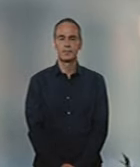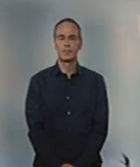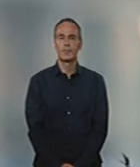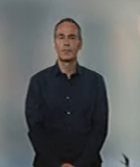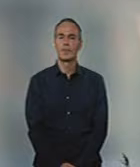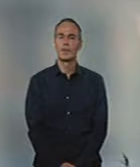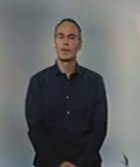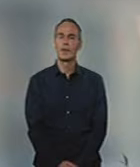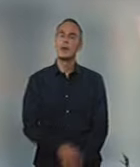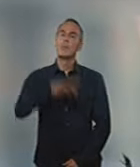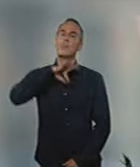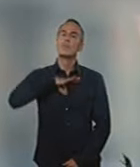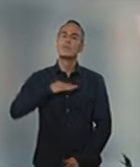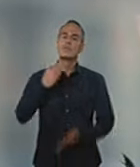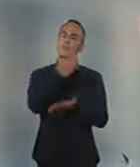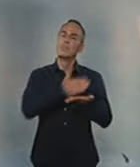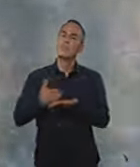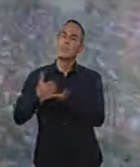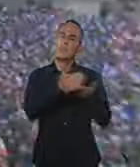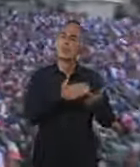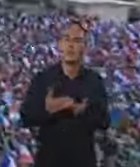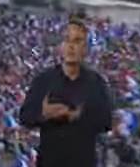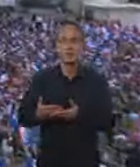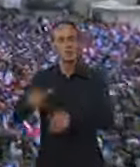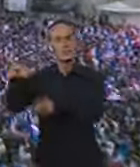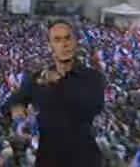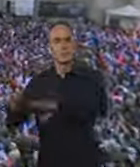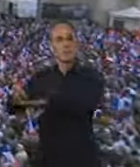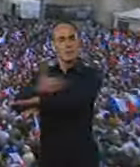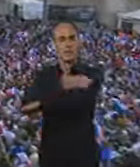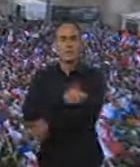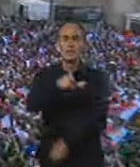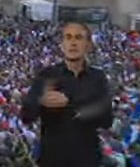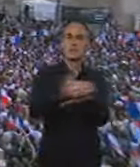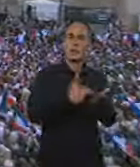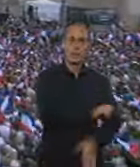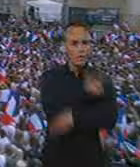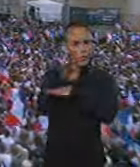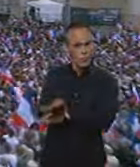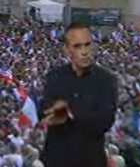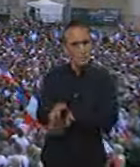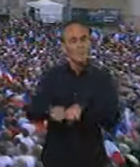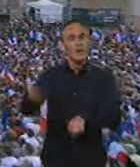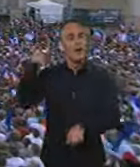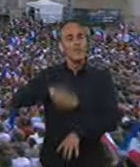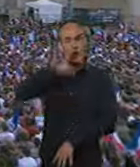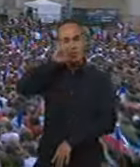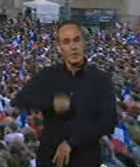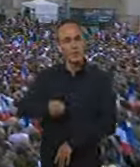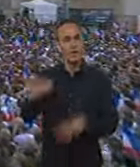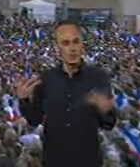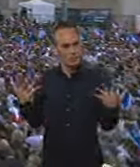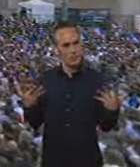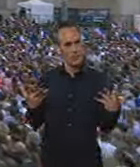partage des bénéfices entre les actionnaires et les salariés comme vous avez refusé la participation général de Gaulle parce